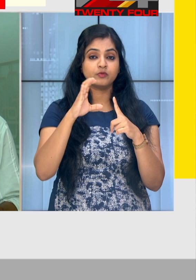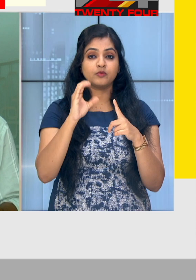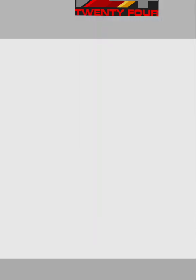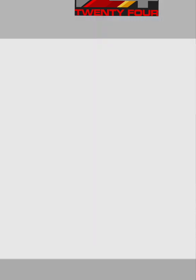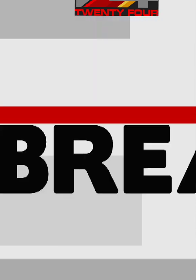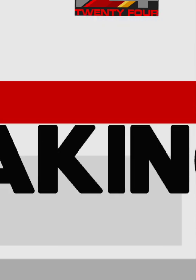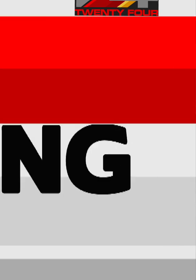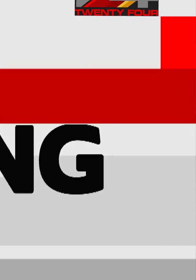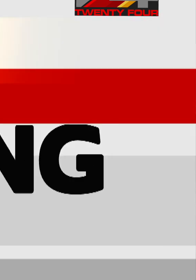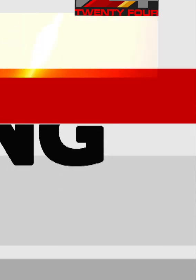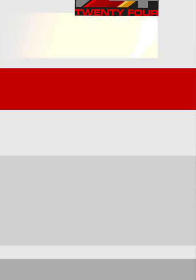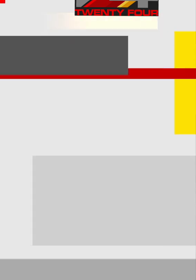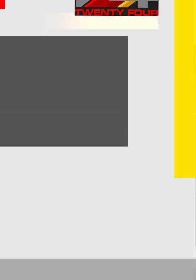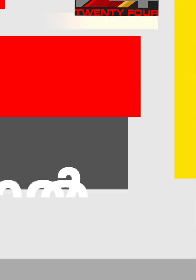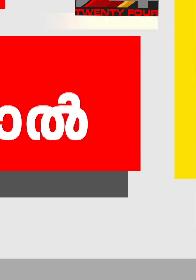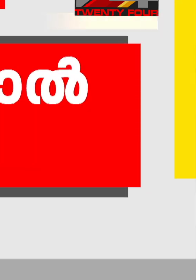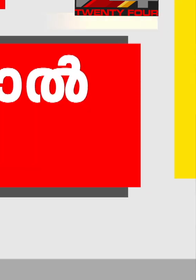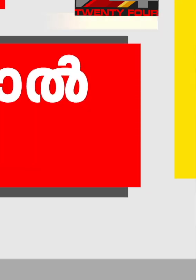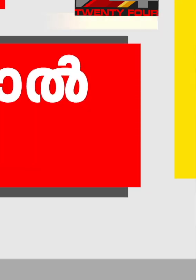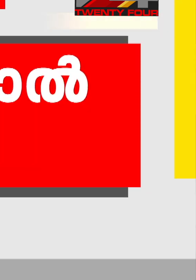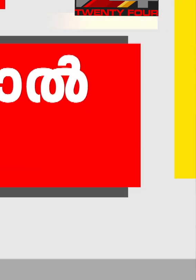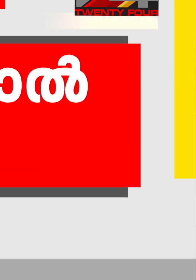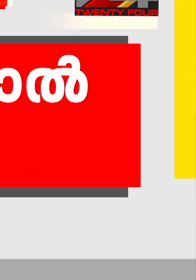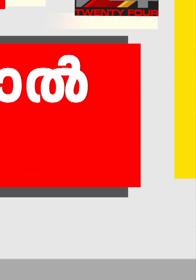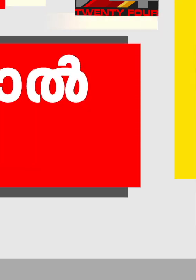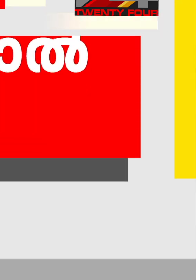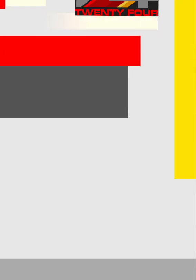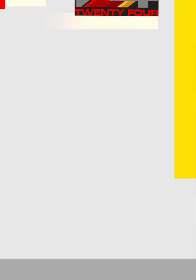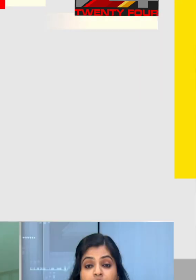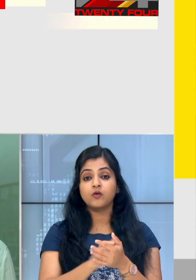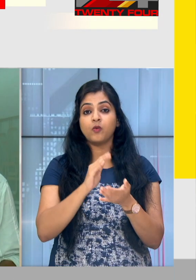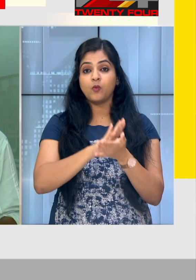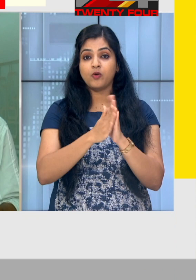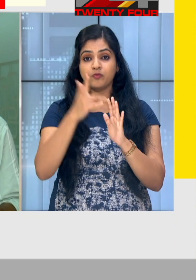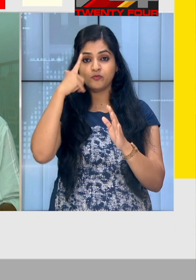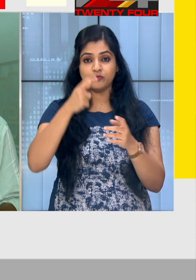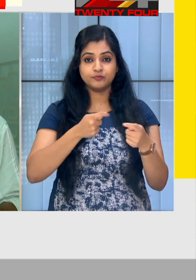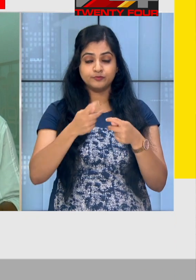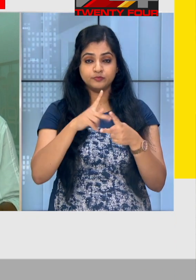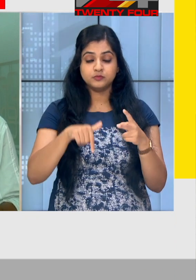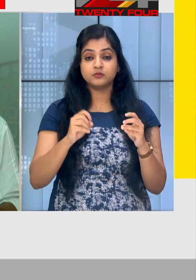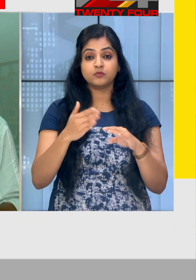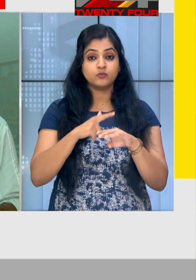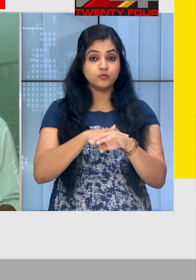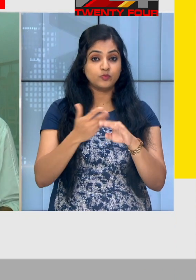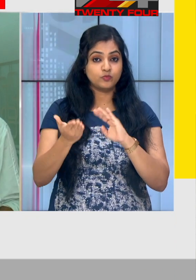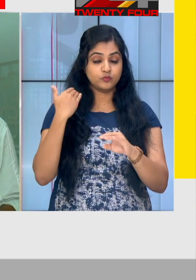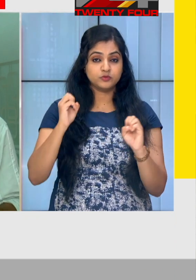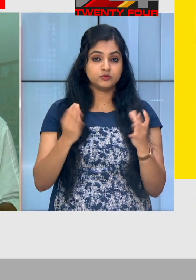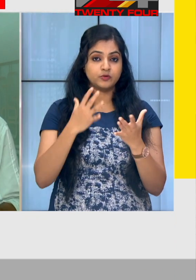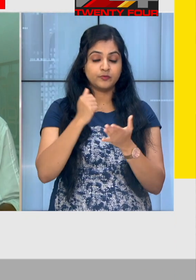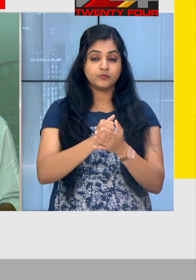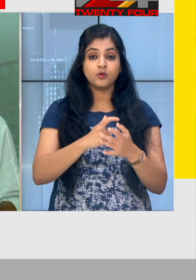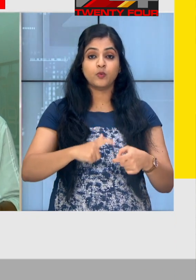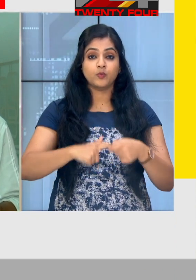ഇടപെടണമെന്നും സഹകരണ ബാങ്കുകളുടെ നേതൃത്വത്തിൽ ഓണക്കാലത്തേക്കുള്ള മാർക്കറ്റുകൾ നേരത്തെ ആരംഭിക്കണമെന്നും ഉന്നതതല യോഗത്തിൽ മുഖ്യമന്ത്രി നിർദ്ദേശമായി നൽകിയിട്ടുണ്ട്. ഗുണനിലവാര